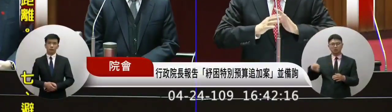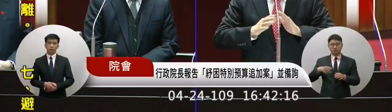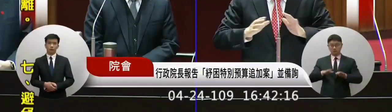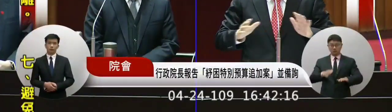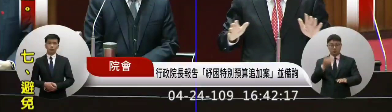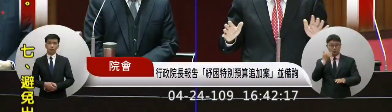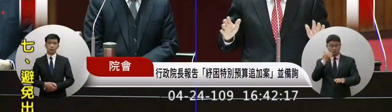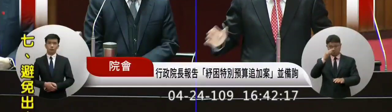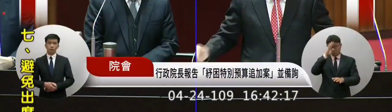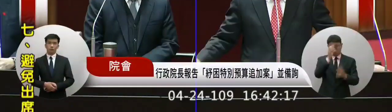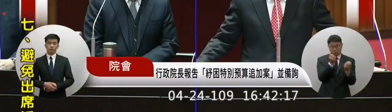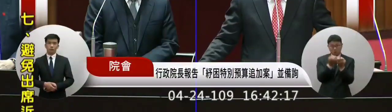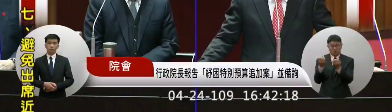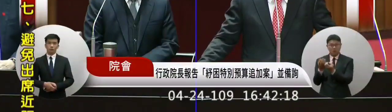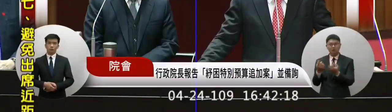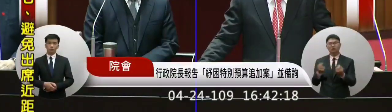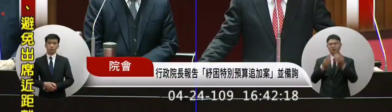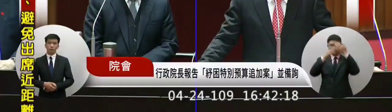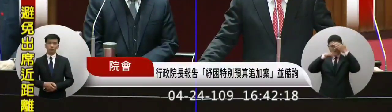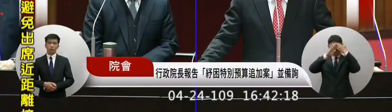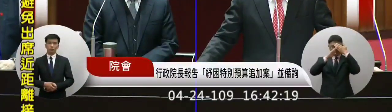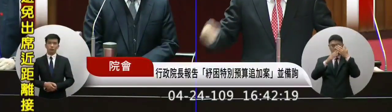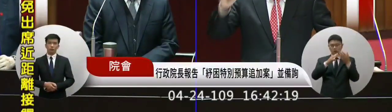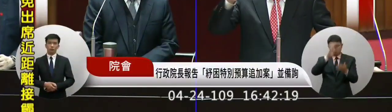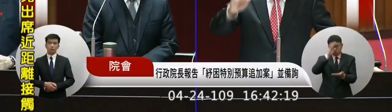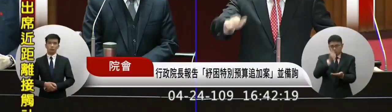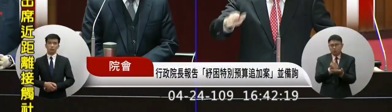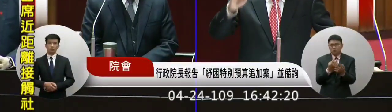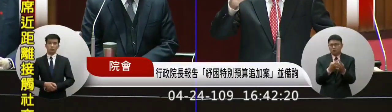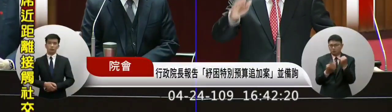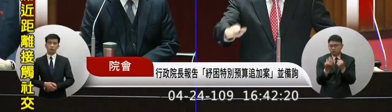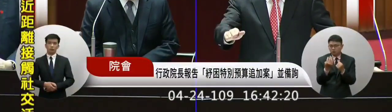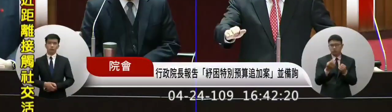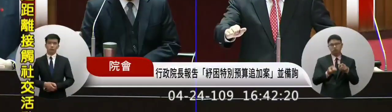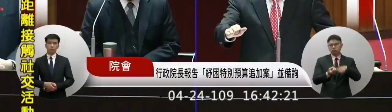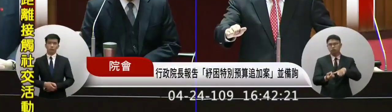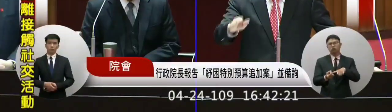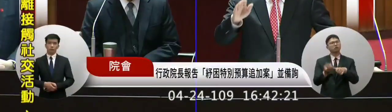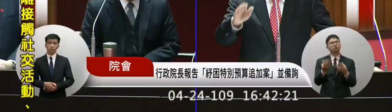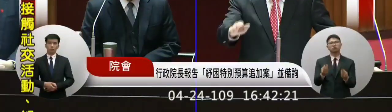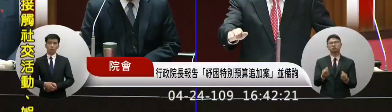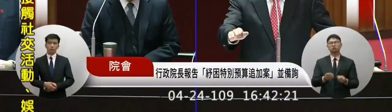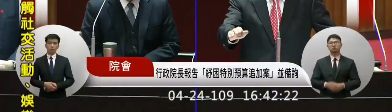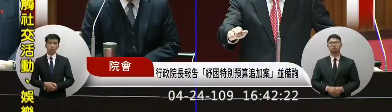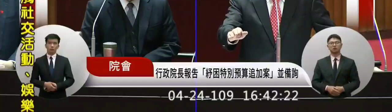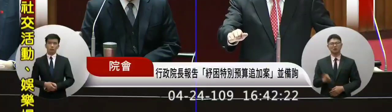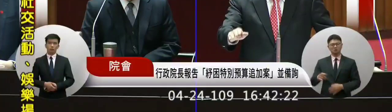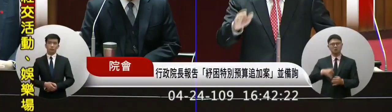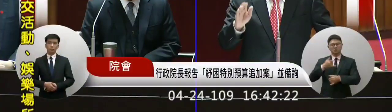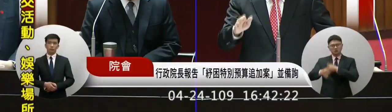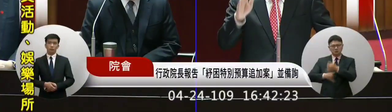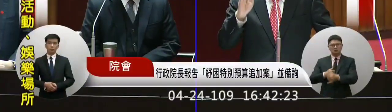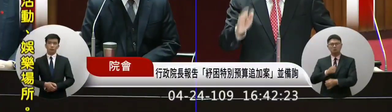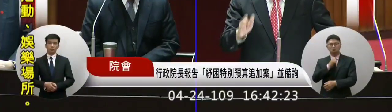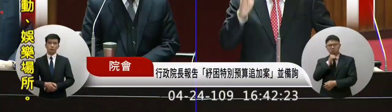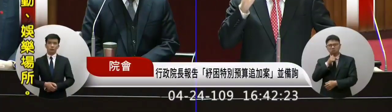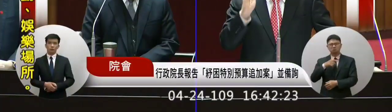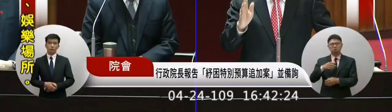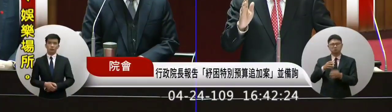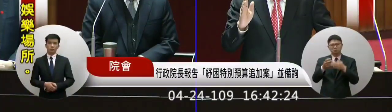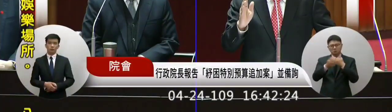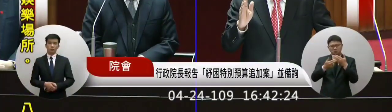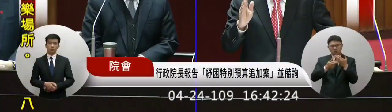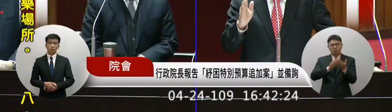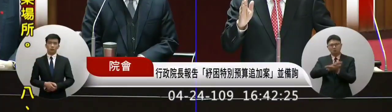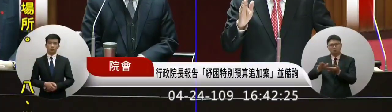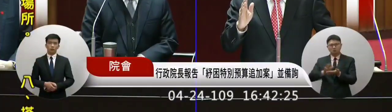印度甚至不公告它的数字。这些生活相对低落的地方，卫生环境